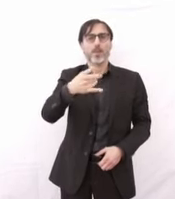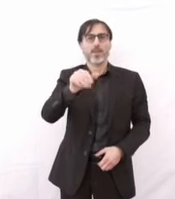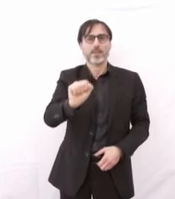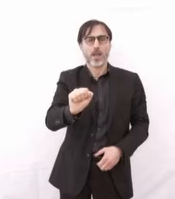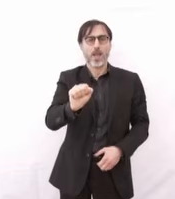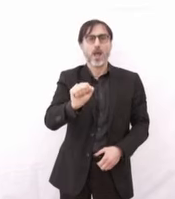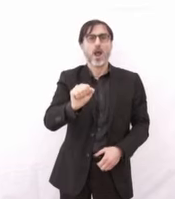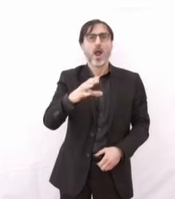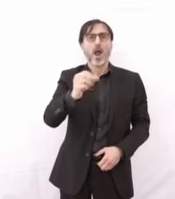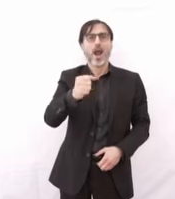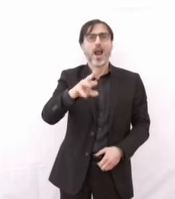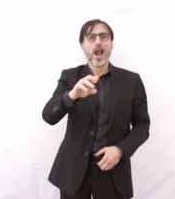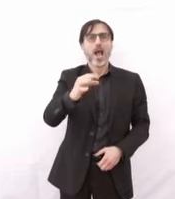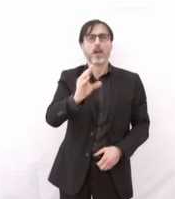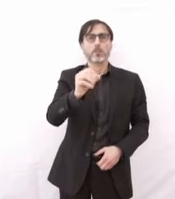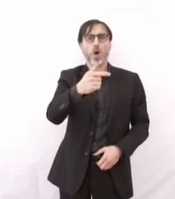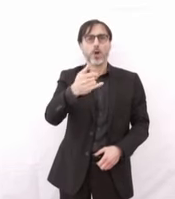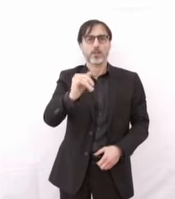Angelo Carbotti,